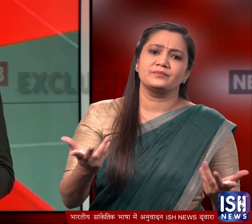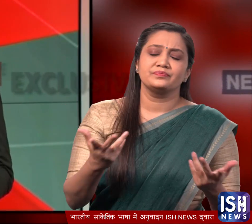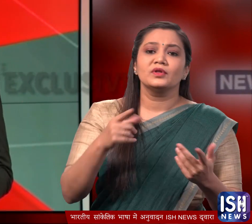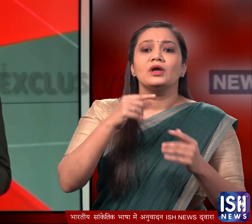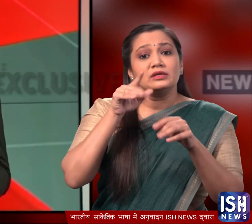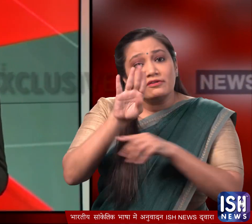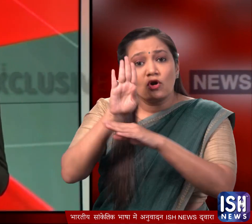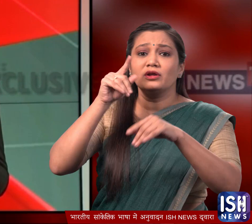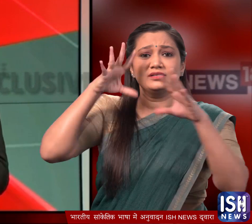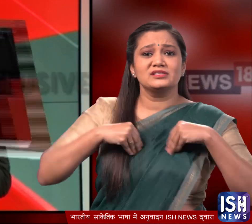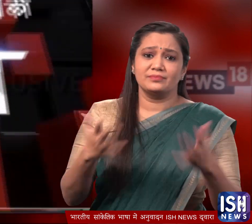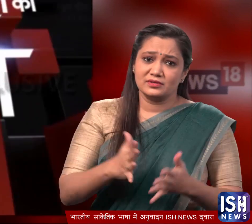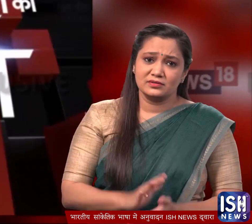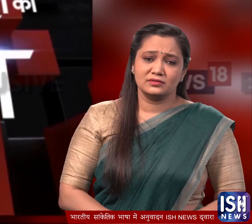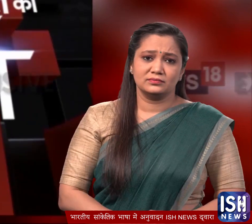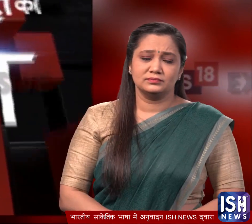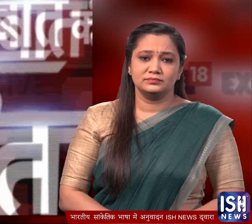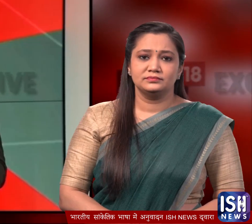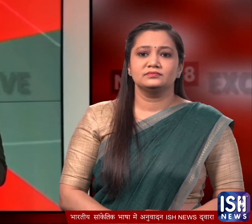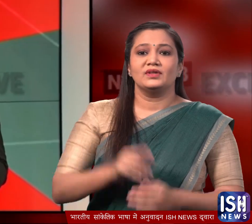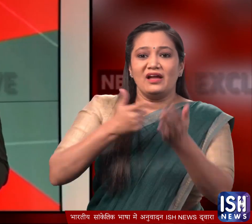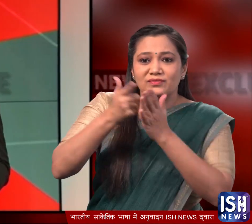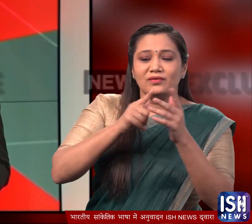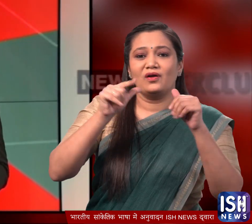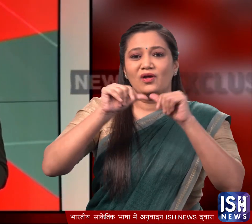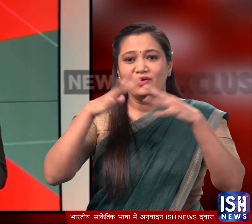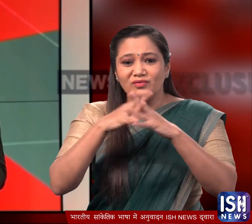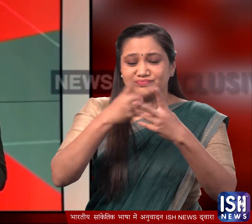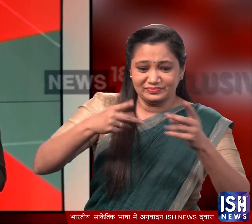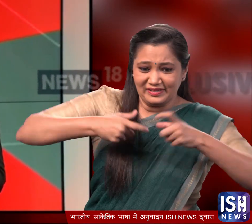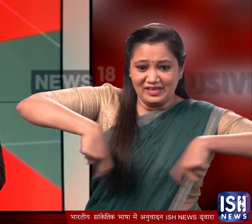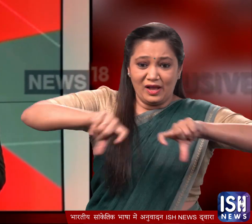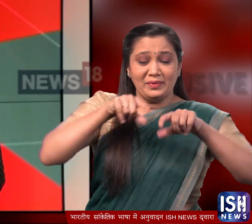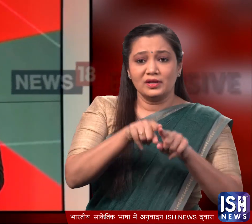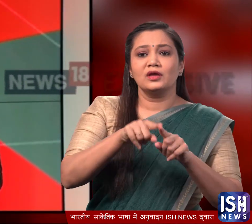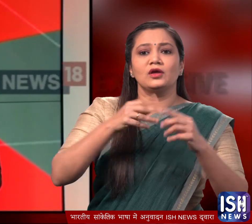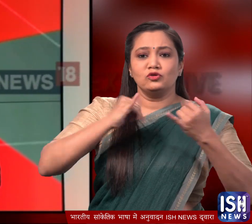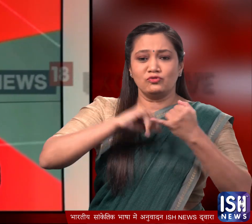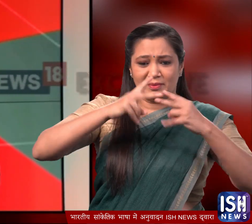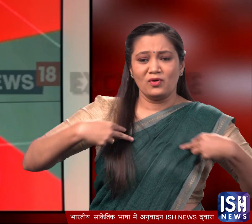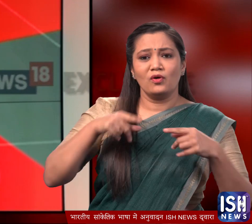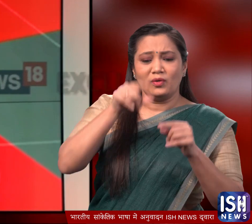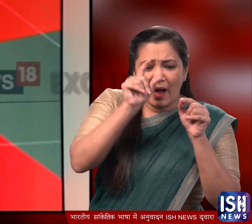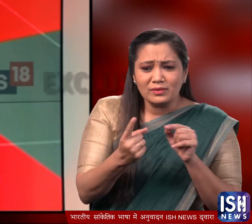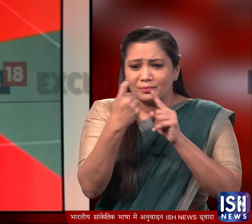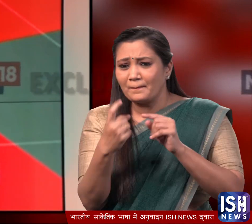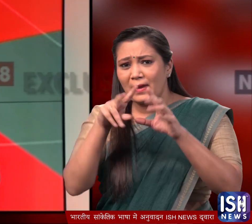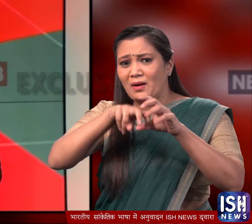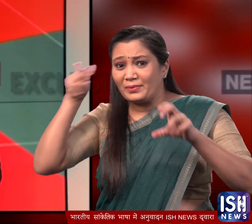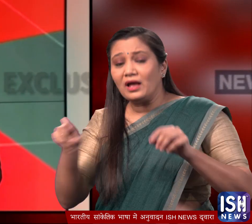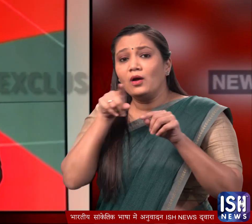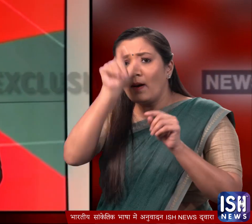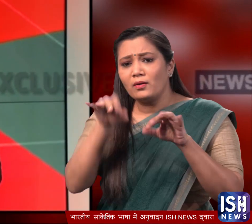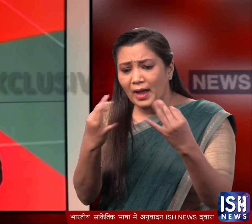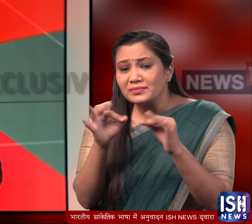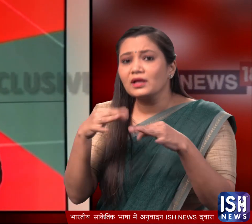ऐसे आंदोलन से जनता का भला कैसे होगा? कृषि सुधार कानूनों के मामले में बनाई गई कमेटी में खाली हुई जगह पर सुप्रीम कोर्ट ने सरकार से जवाब